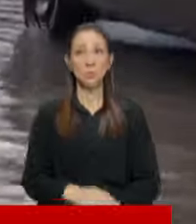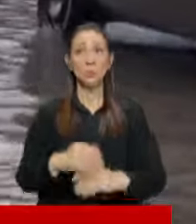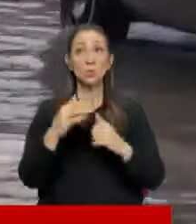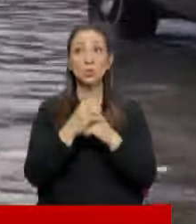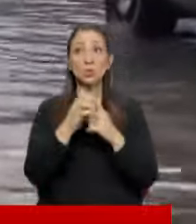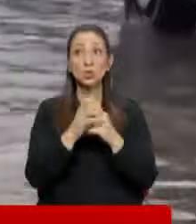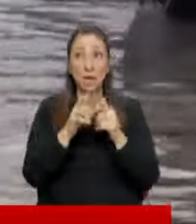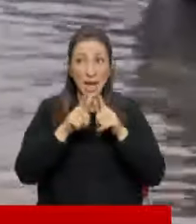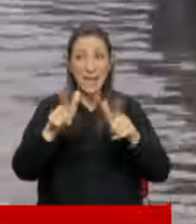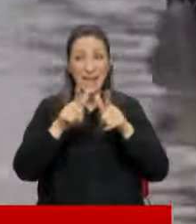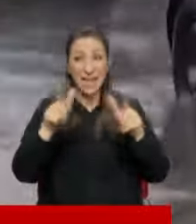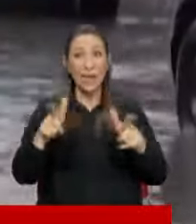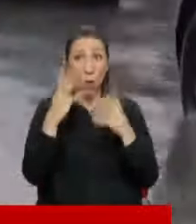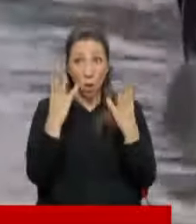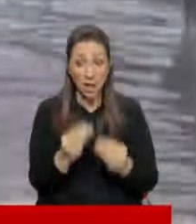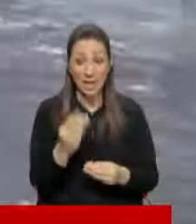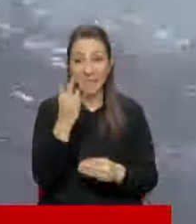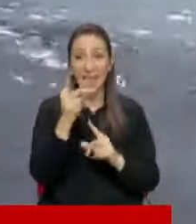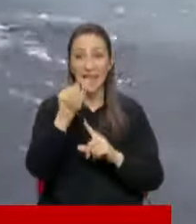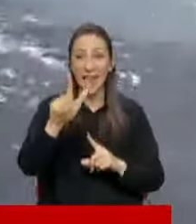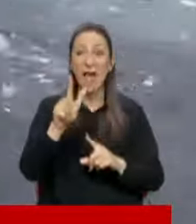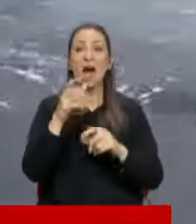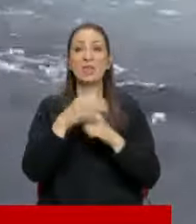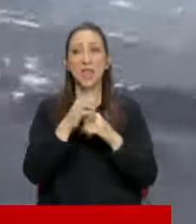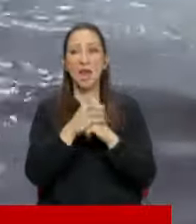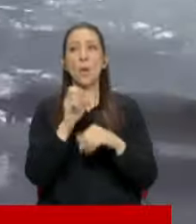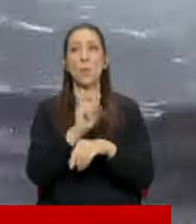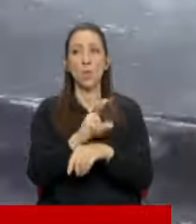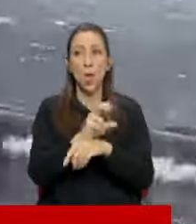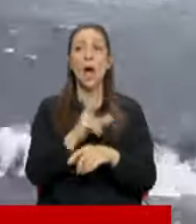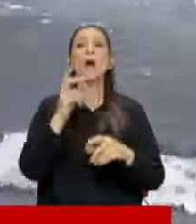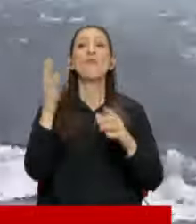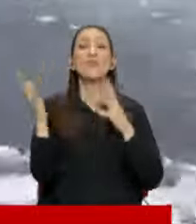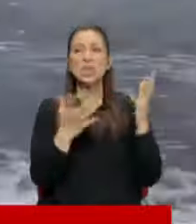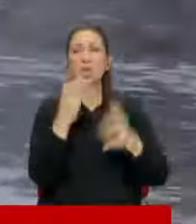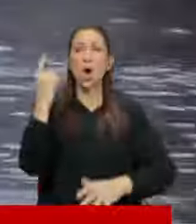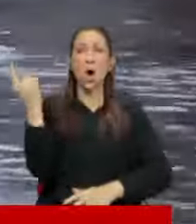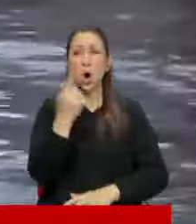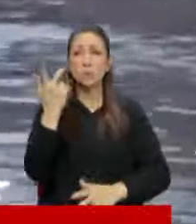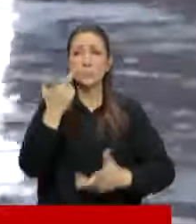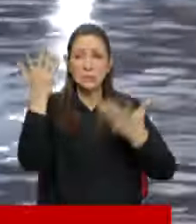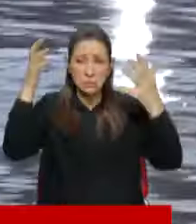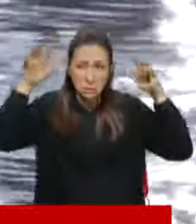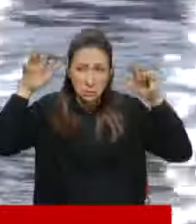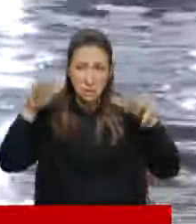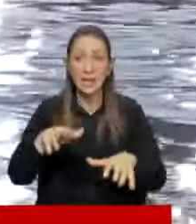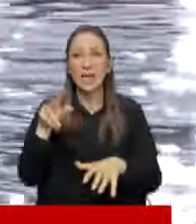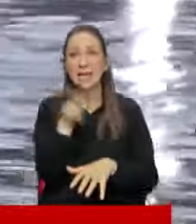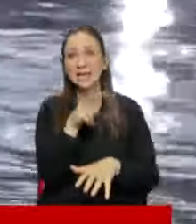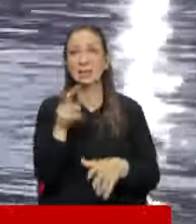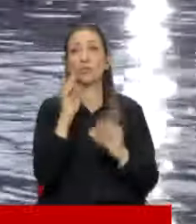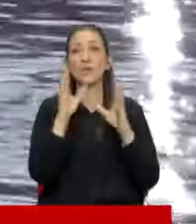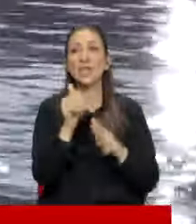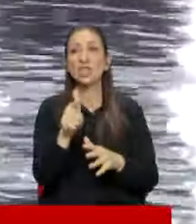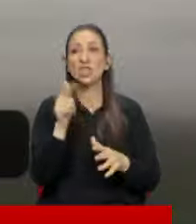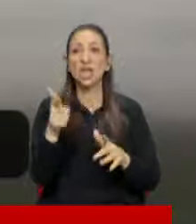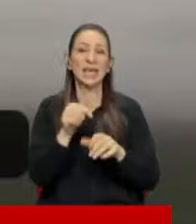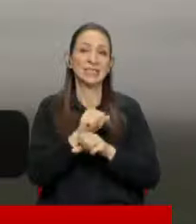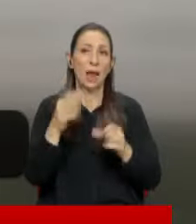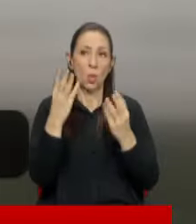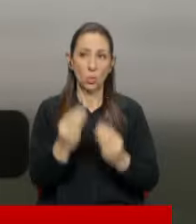Turuncu kodla tehlike uyarısı verilen iki il Antalya ve Muğla'ydı. Fırtına, hortum, şiddetli yağışlardan iki şehirde birçok ilçe